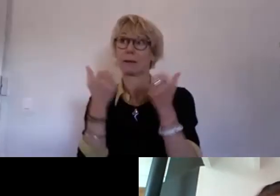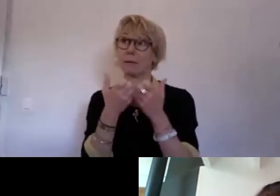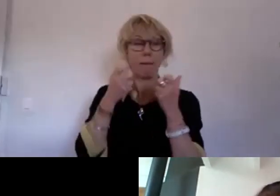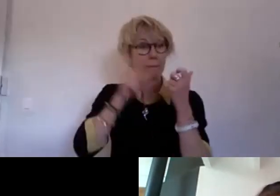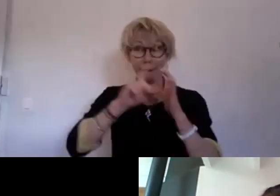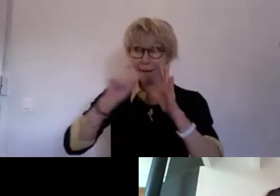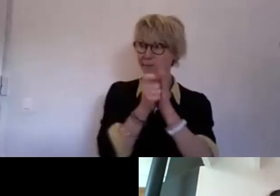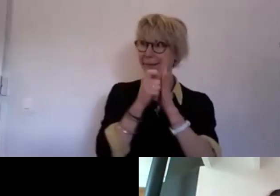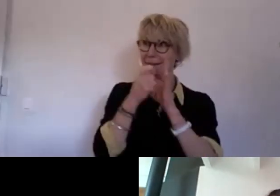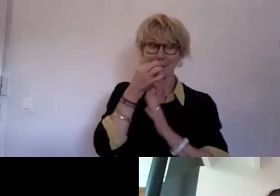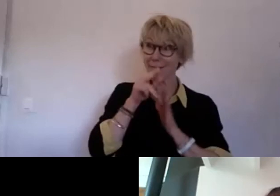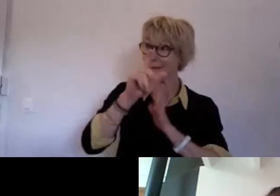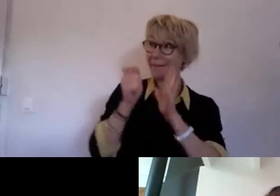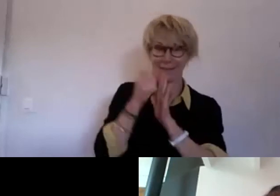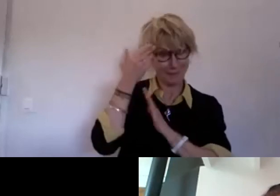d'enthousiasme de la part des résidents